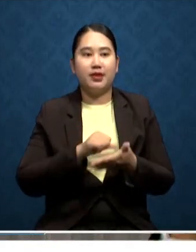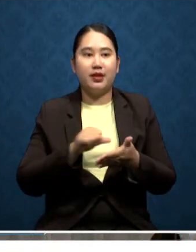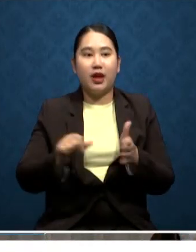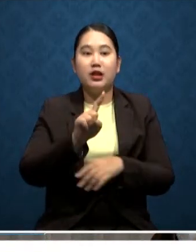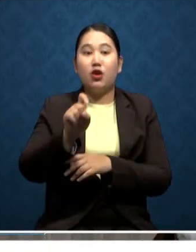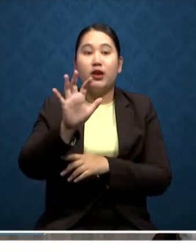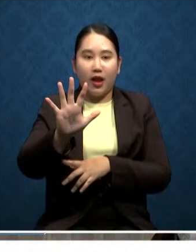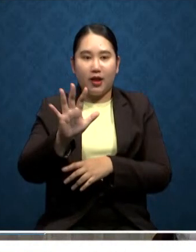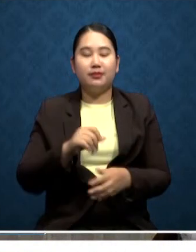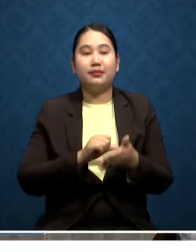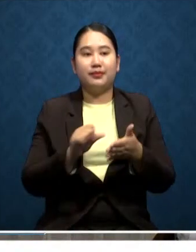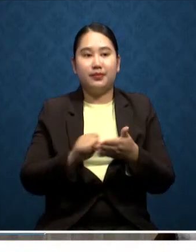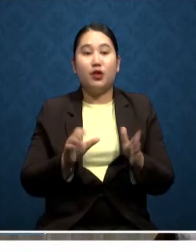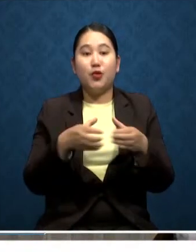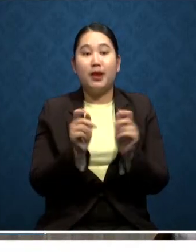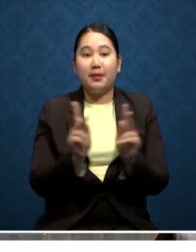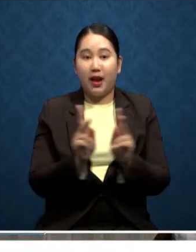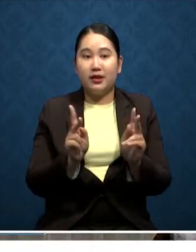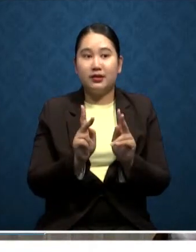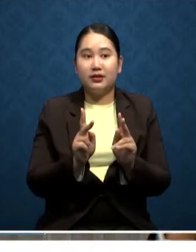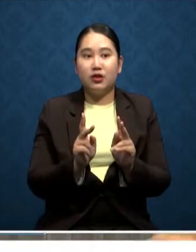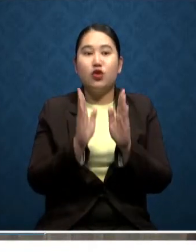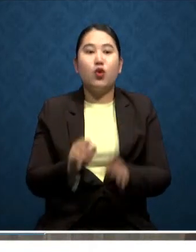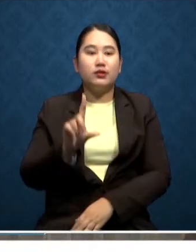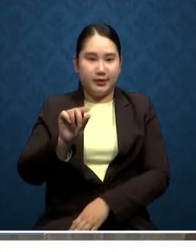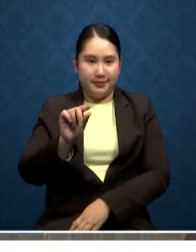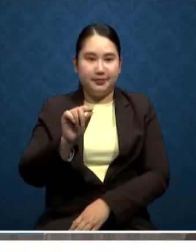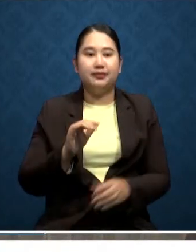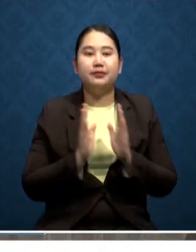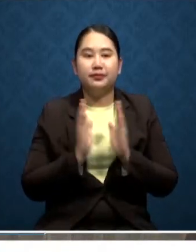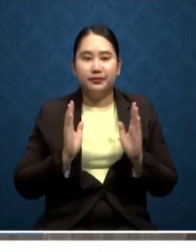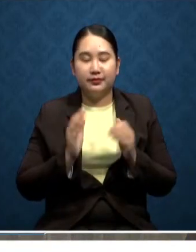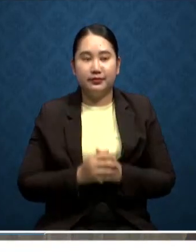ให้มีจำนวนคณะกรรมการเป็น20คนนะครับขอบคุณครับ